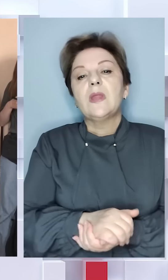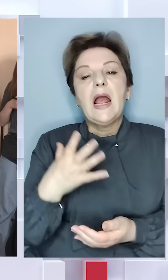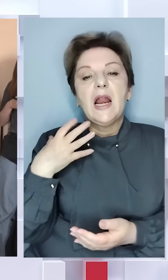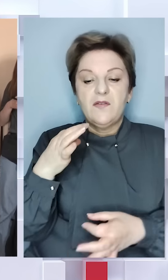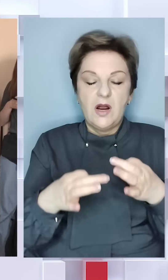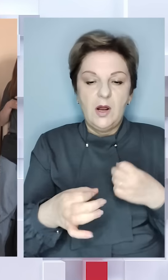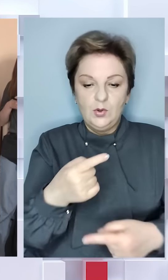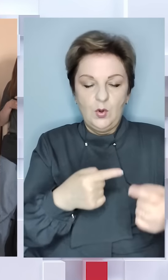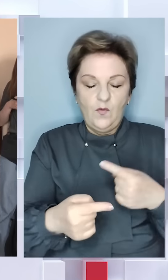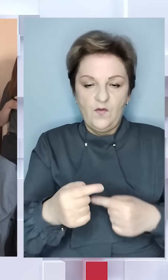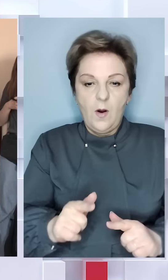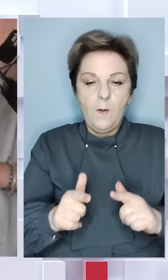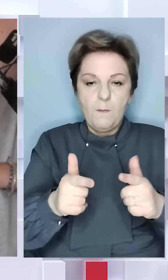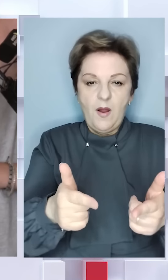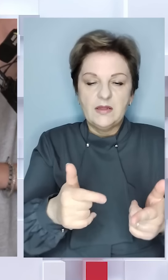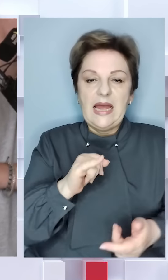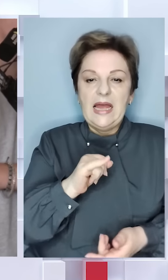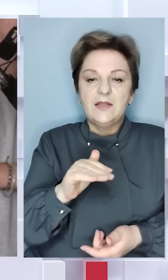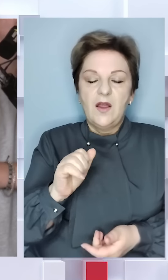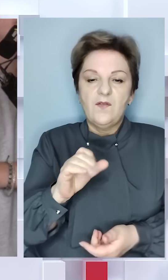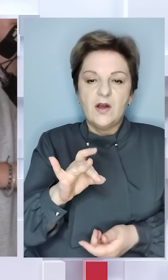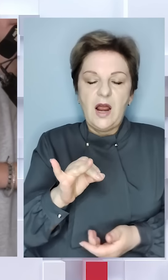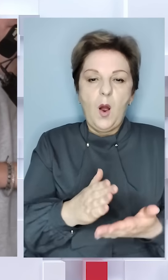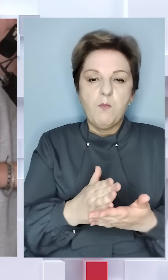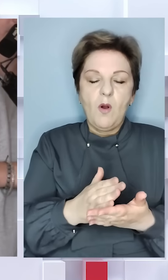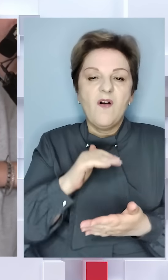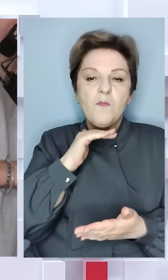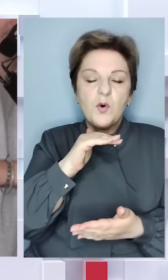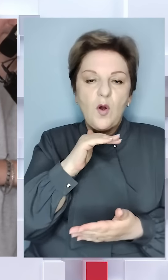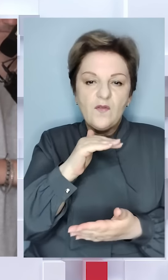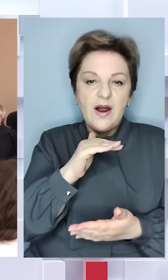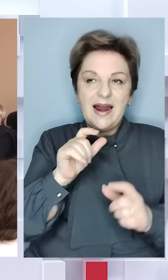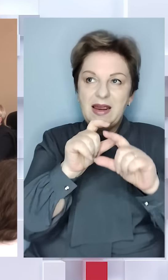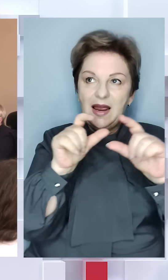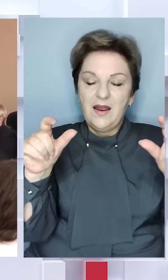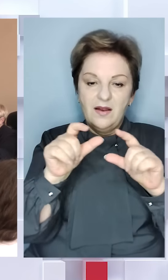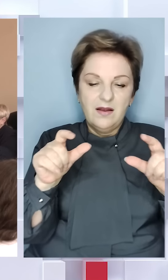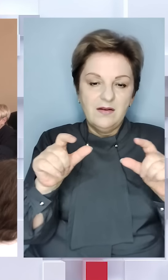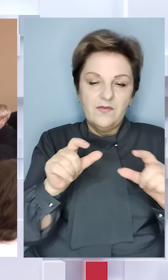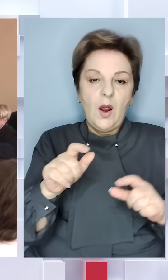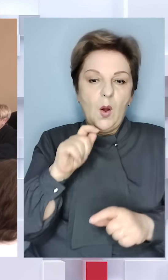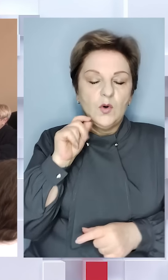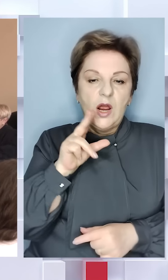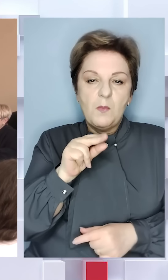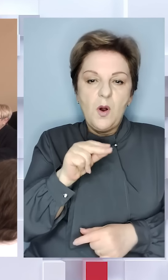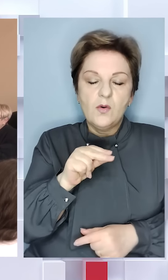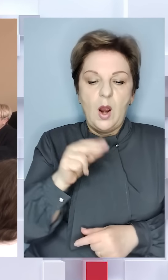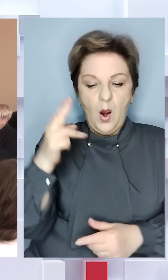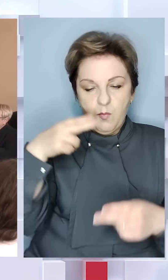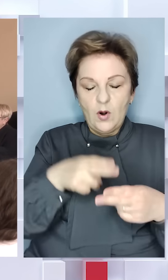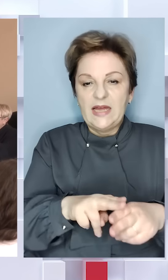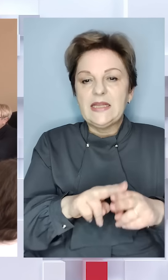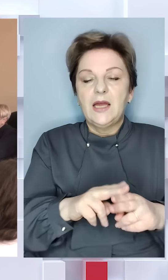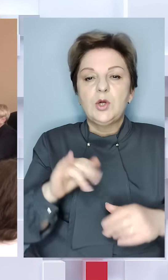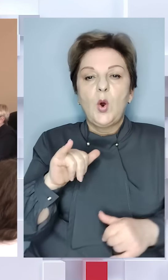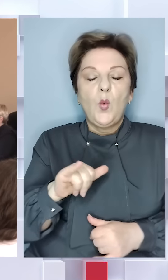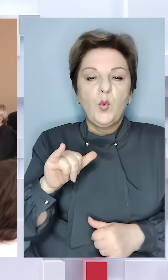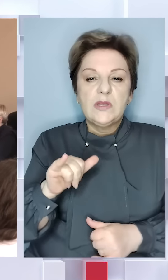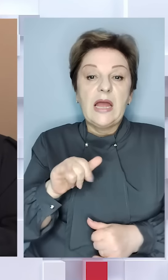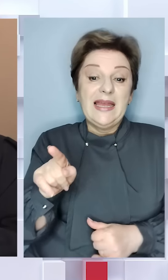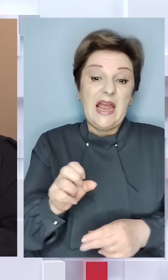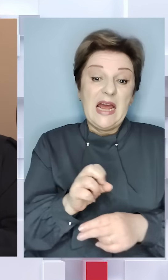суд поновив Ірину Фаріон на посаді професорки кафедри української мови політехнічного університету. Нагадаємо,